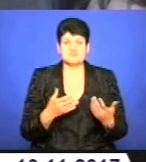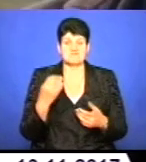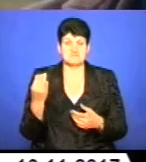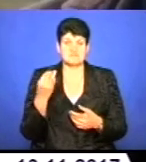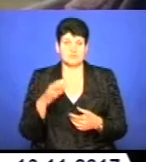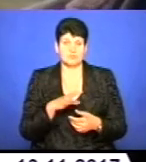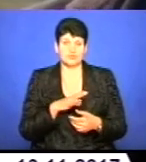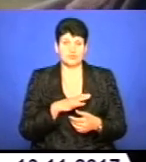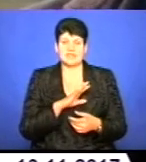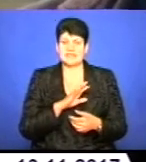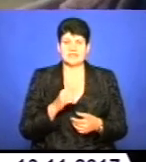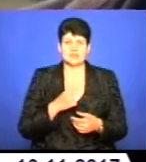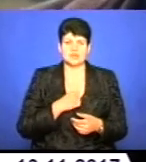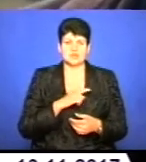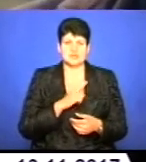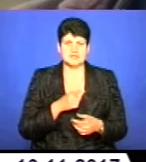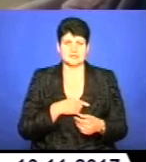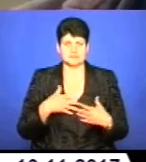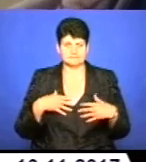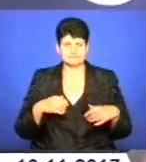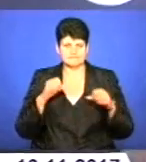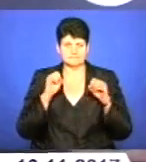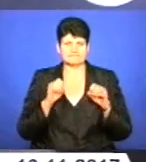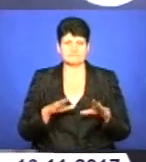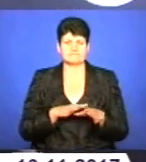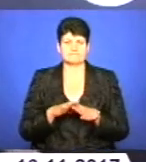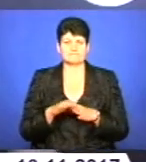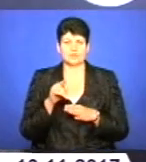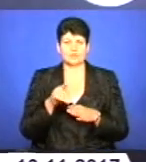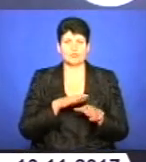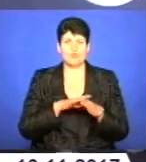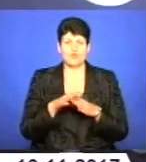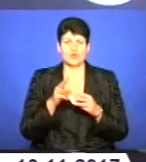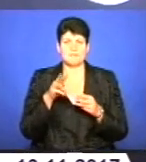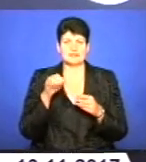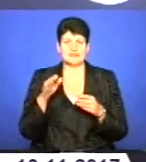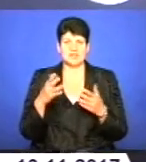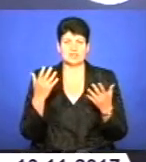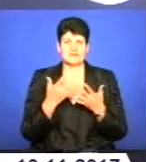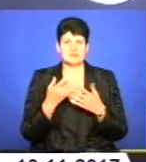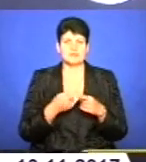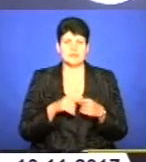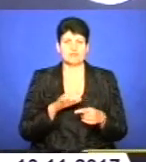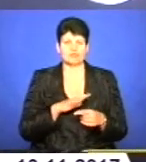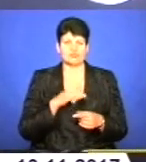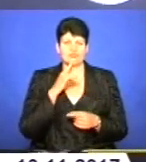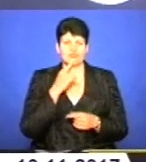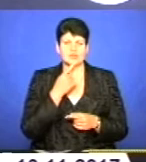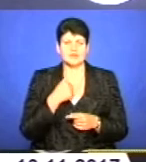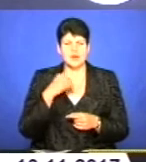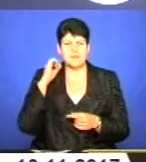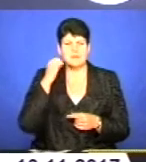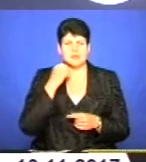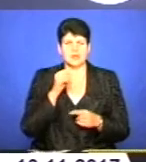його словами, не шкодуючи сил, викладався на повну. Тут повнометражний фільм. І звісно, що це було тяжко. От я пам'ятаю